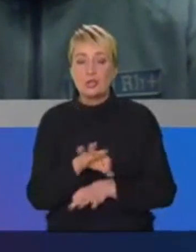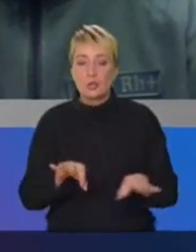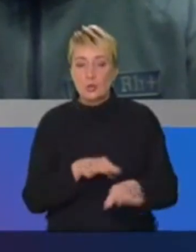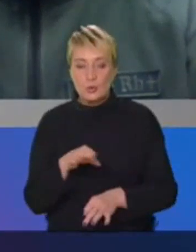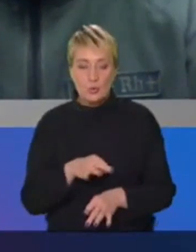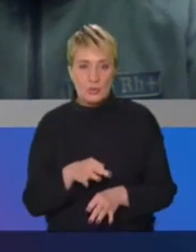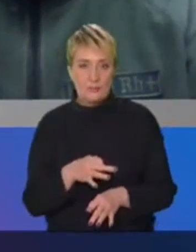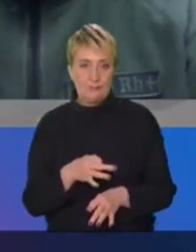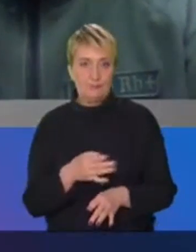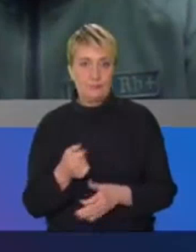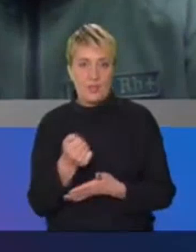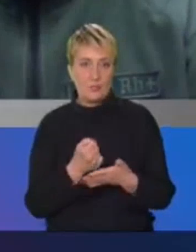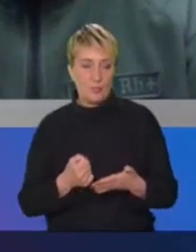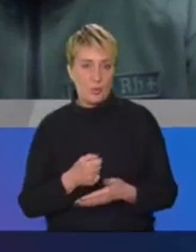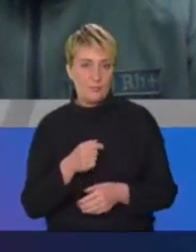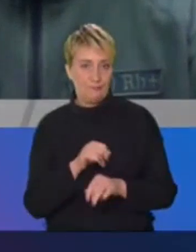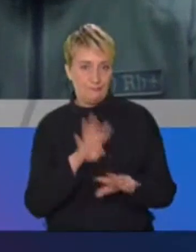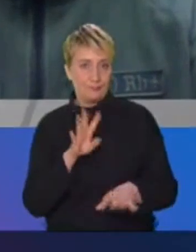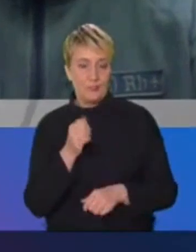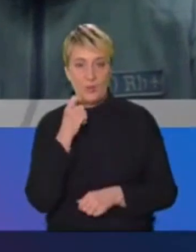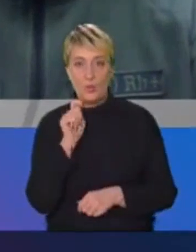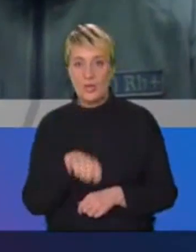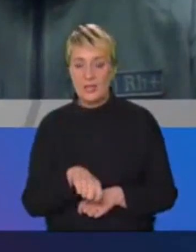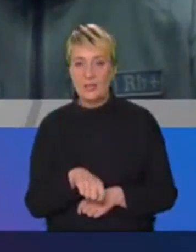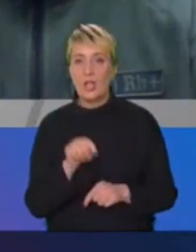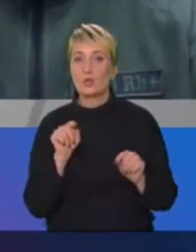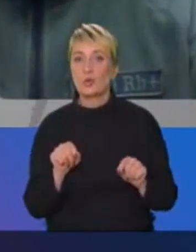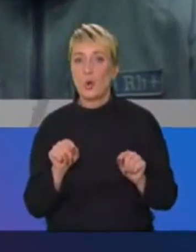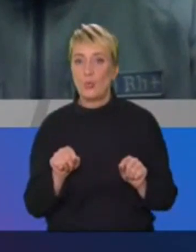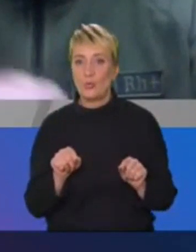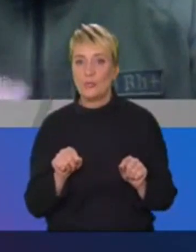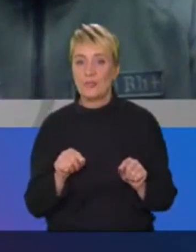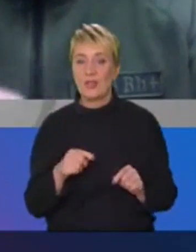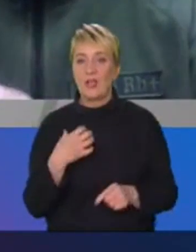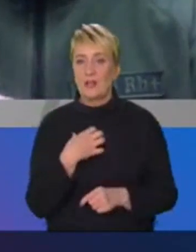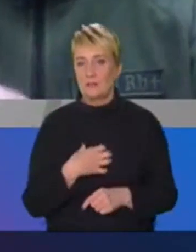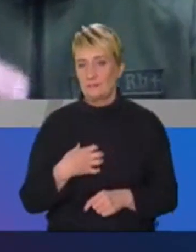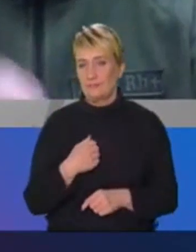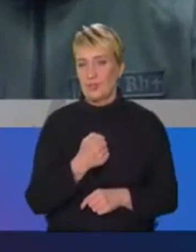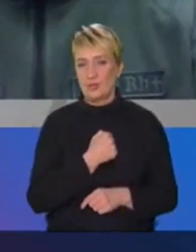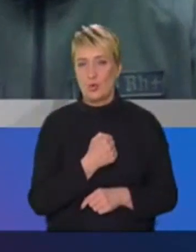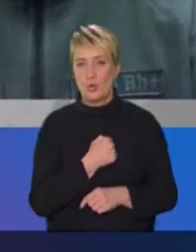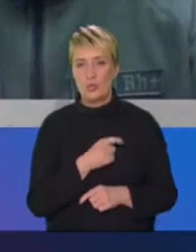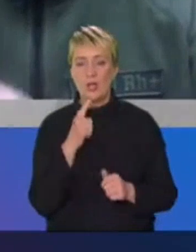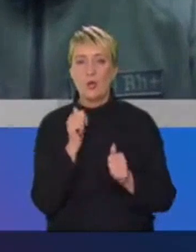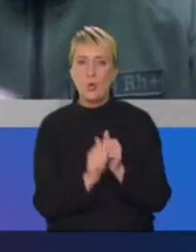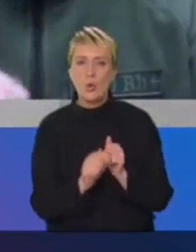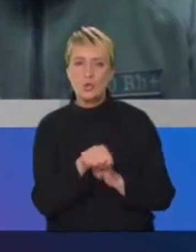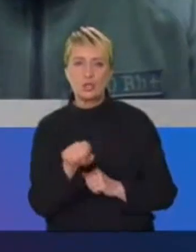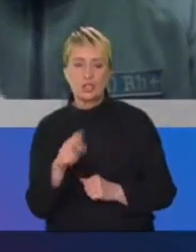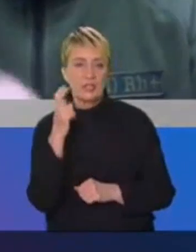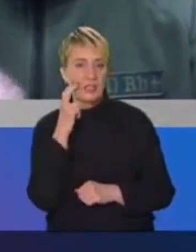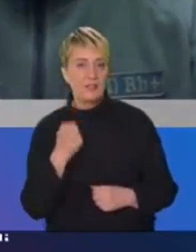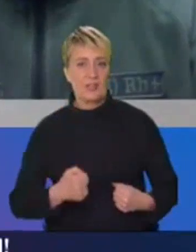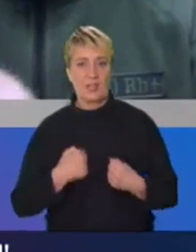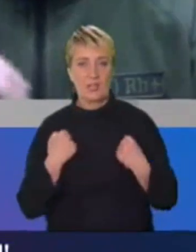сил України. Це бригада Збройних сил України. Тому, знаєте, дуже буває шкода, коли кожен киянин